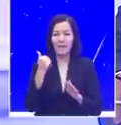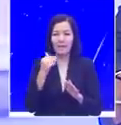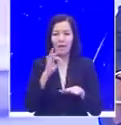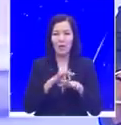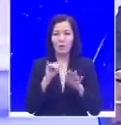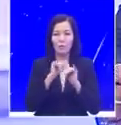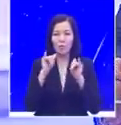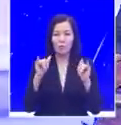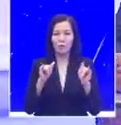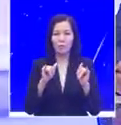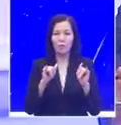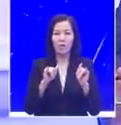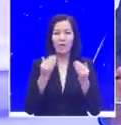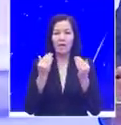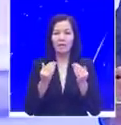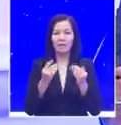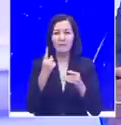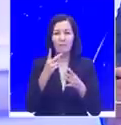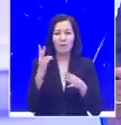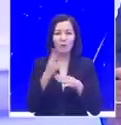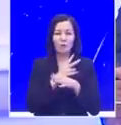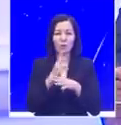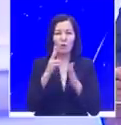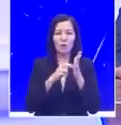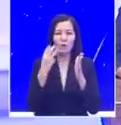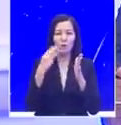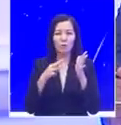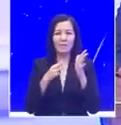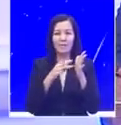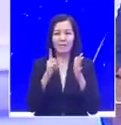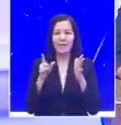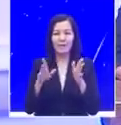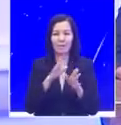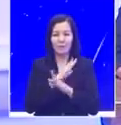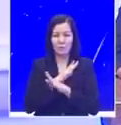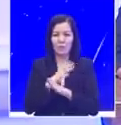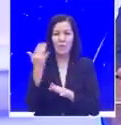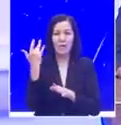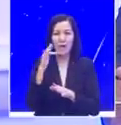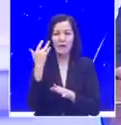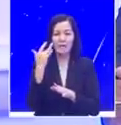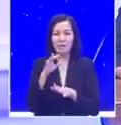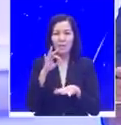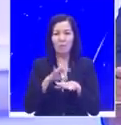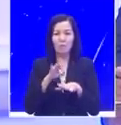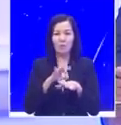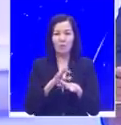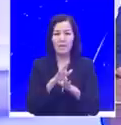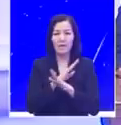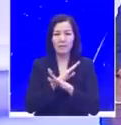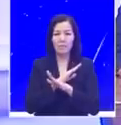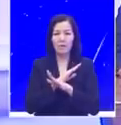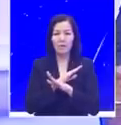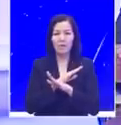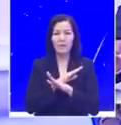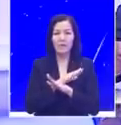тұр. Соңғысында өткен бір түнде 738 адам көз жұмған. Ал ақшта бұл көрсеткіш